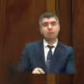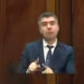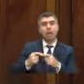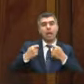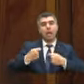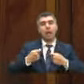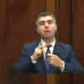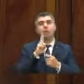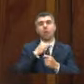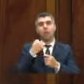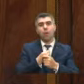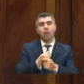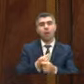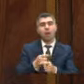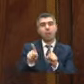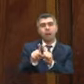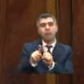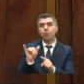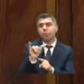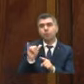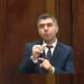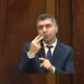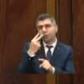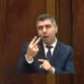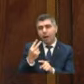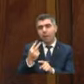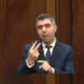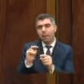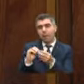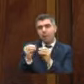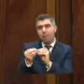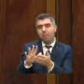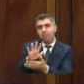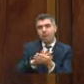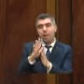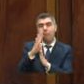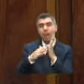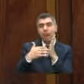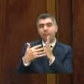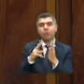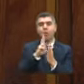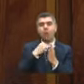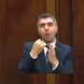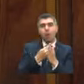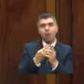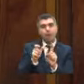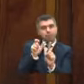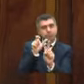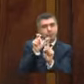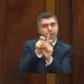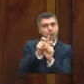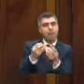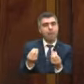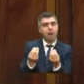الحكومة مكلفة بتتبع وتيسير تنزيل البرنامج الحكومي والوحدة التي تواكب هذا الملف إلى